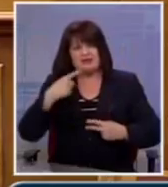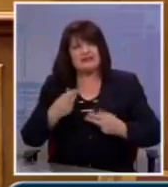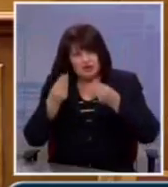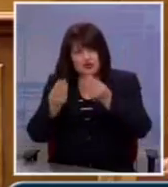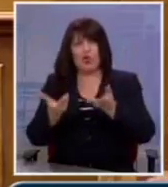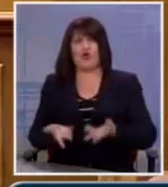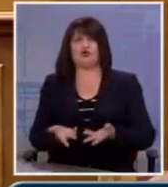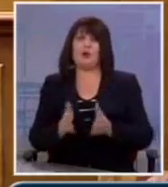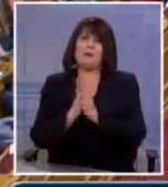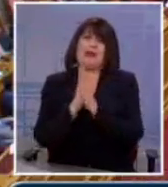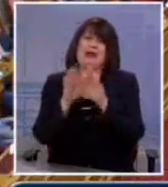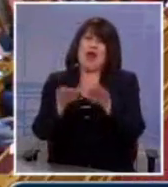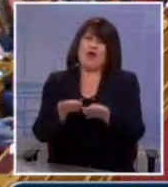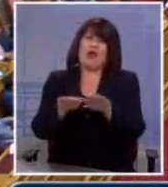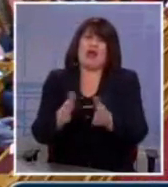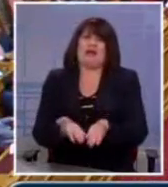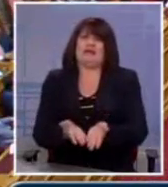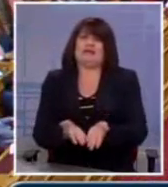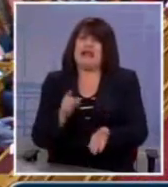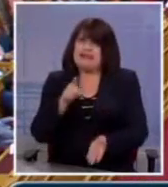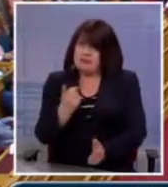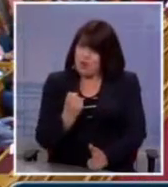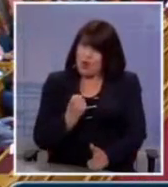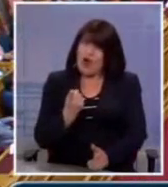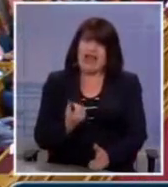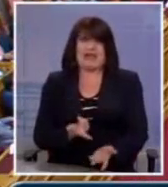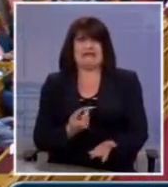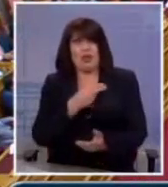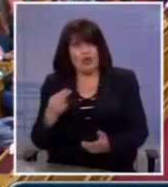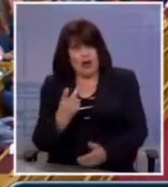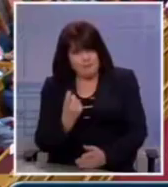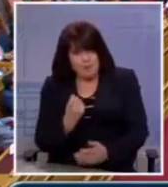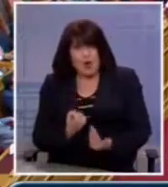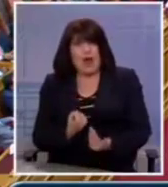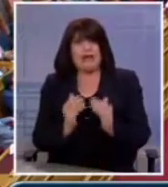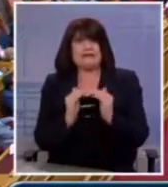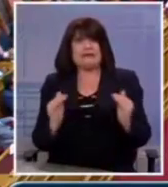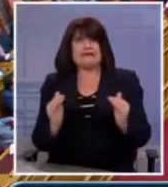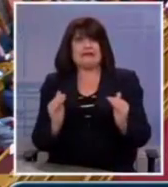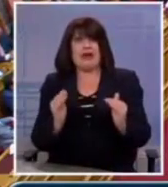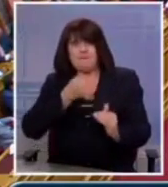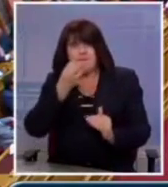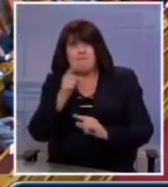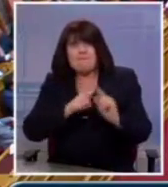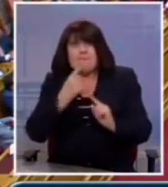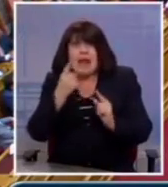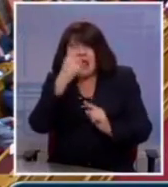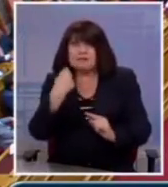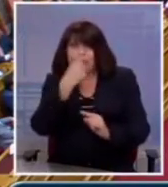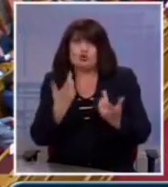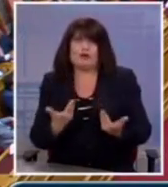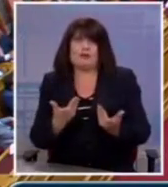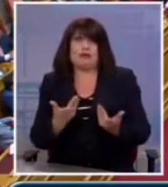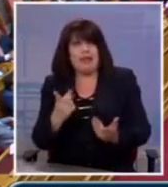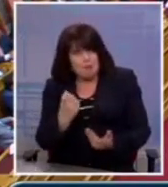μα καθίστε, κύριε Μαντά. Πάτε γυρεύοντας, κύριε Θεοδωράκη, συνεχίστε ήπια, χωρίς αναφορές. Για ελάτε τώρα,